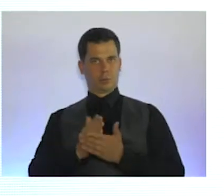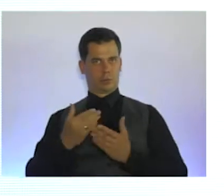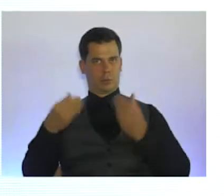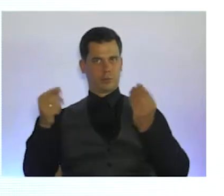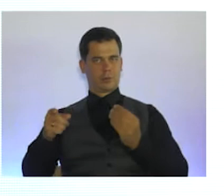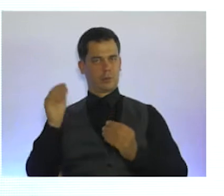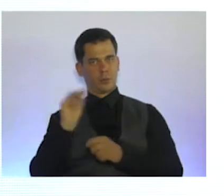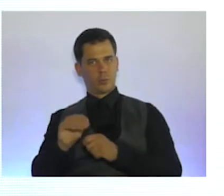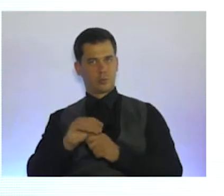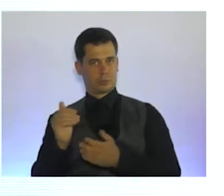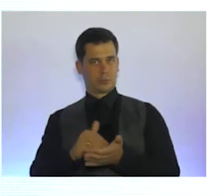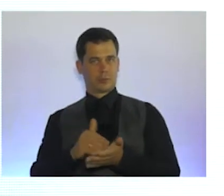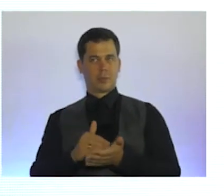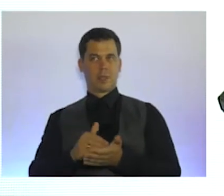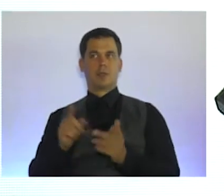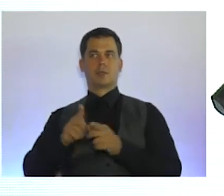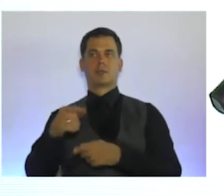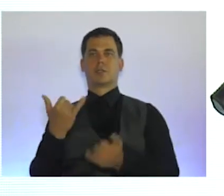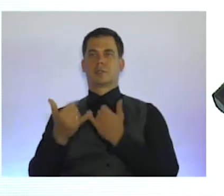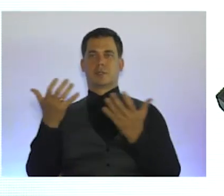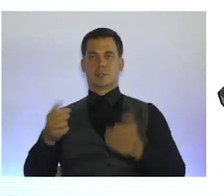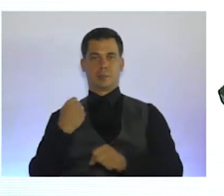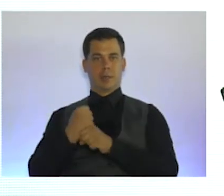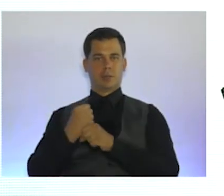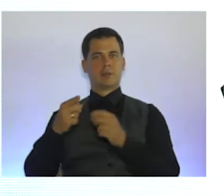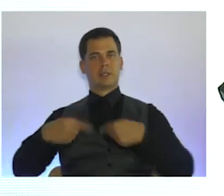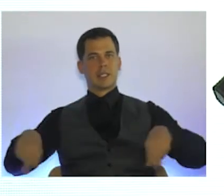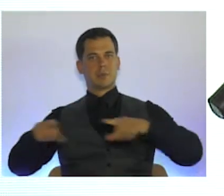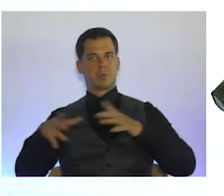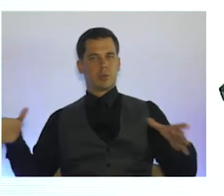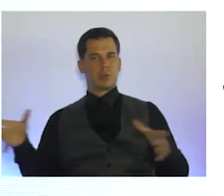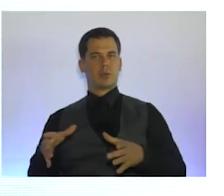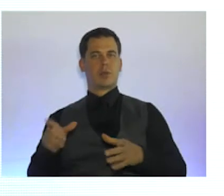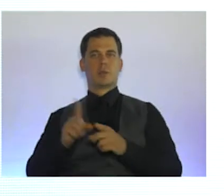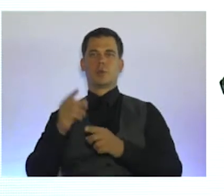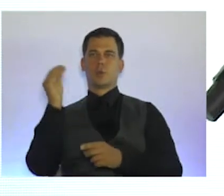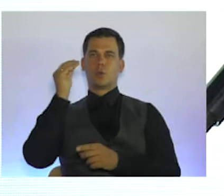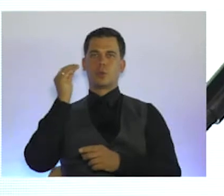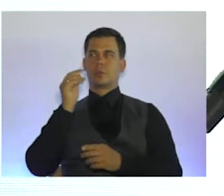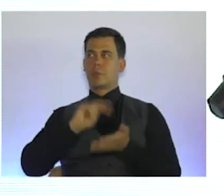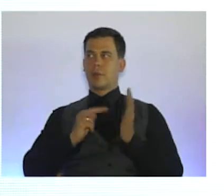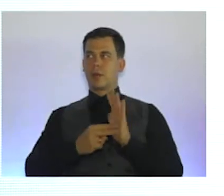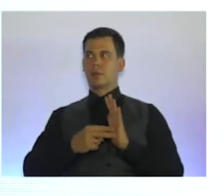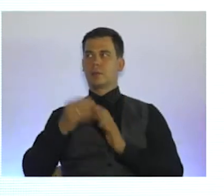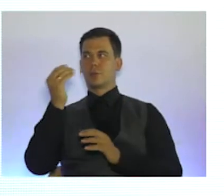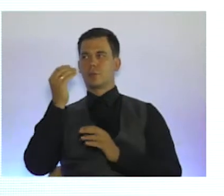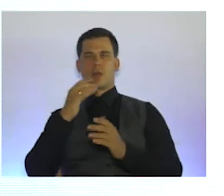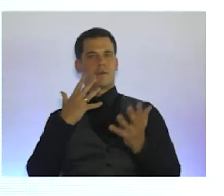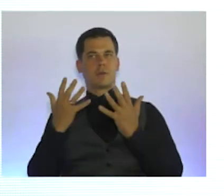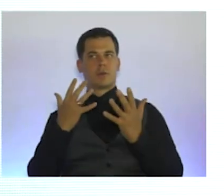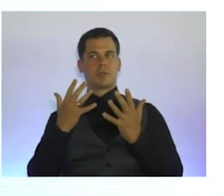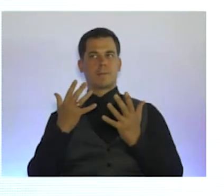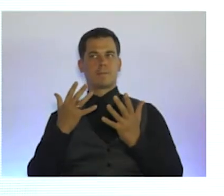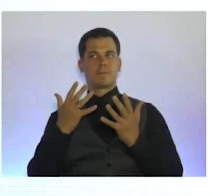zaczyna? Czy żeby pracować i grać zespołowo i uczyć się planowania, uczyć się uczenia, tak? To jest kolejna rzecz, o której tutaj